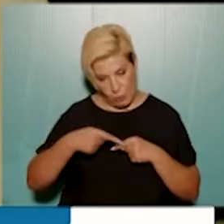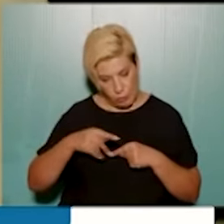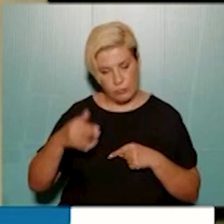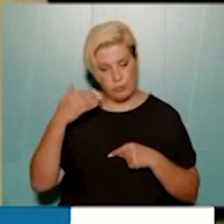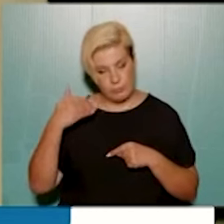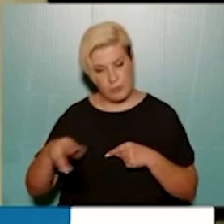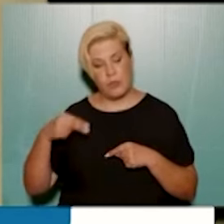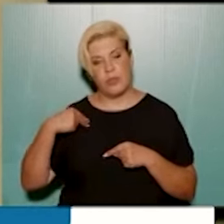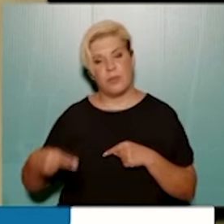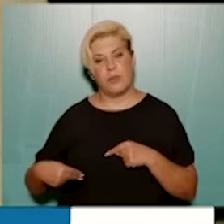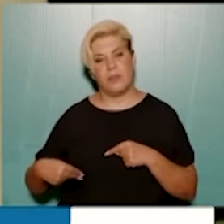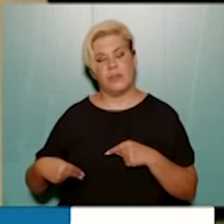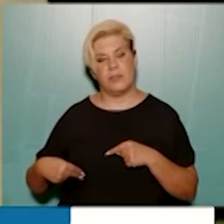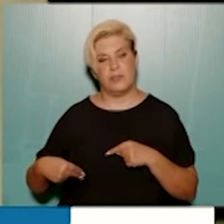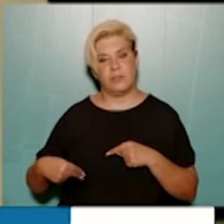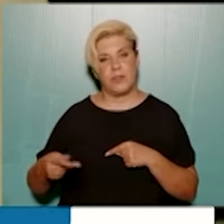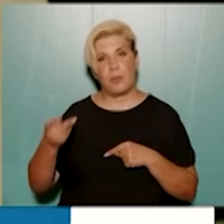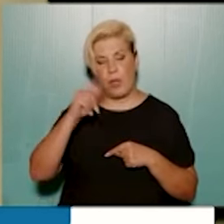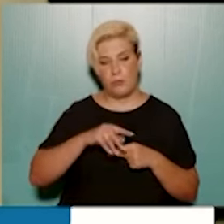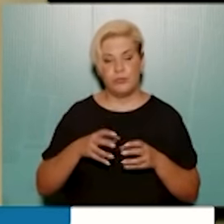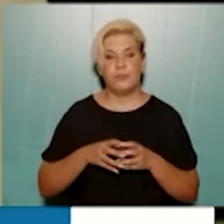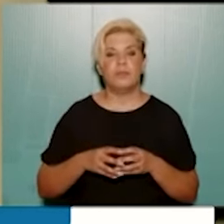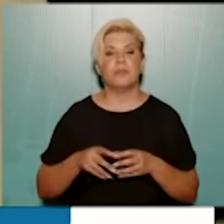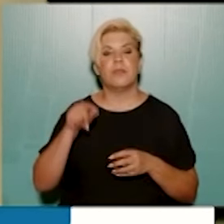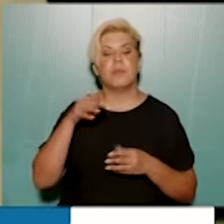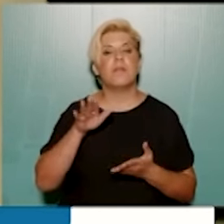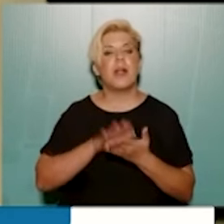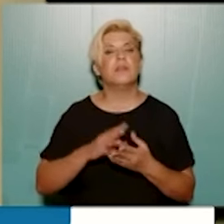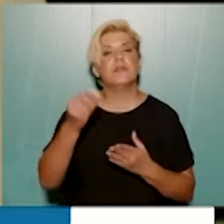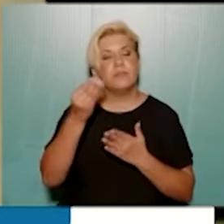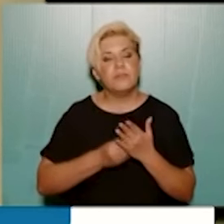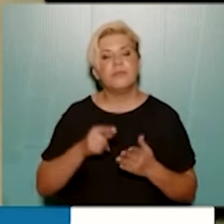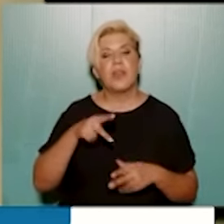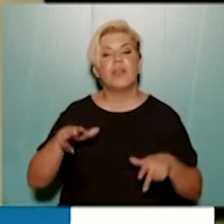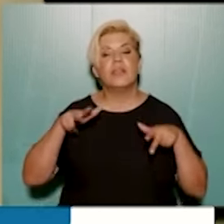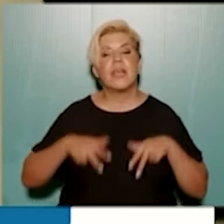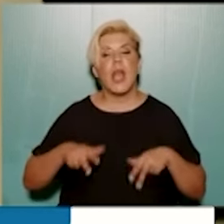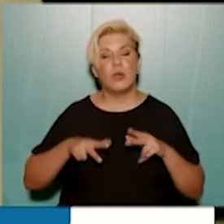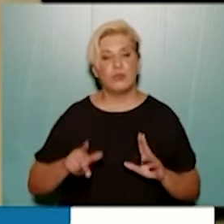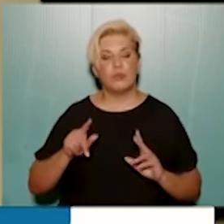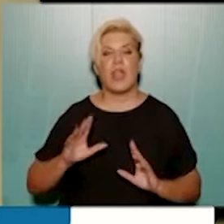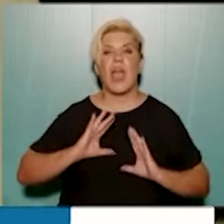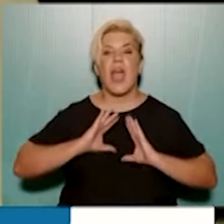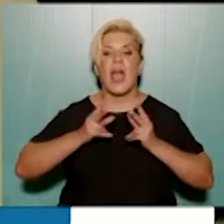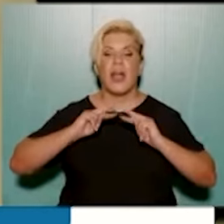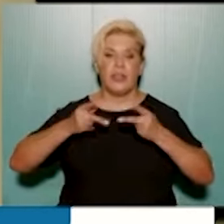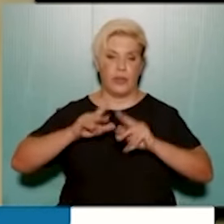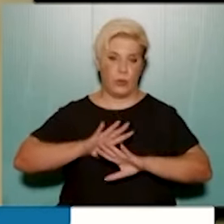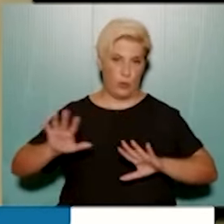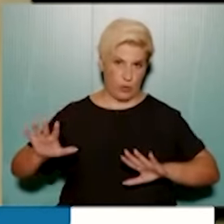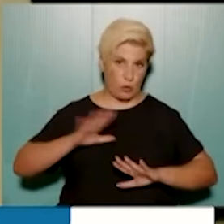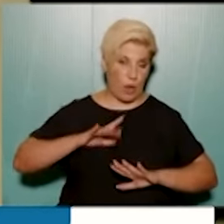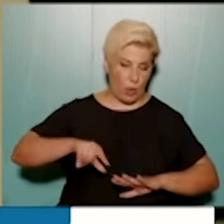Δήμαρχο, από τον κύριο Δήμαρχο και από άλλους. Γίναμε μάρτυρες ξανά για πολλωστή φορά ενός κράτους εχθρικού απέναντι στον ίδιο το